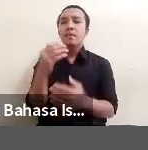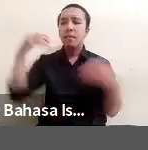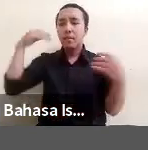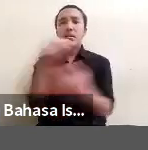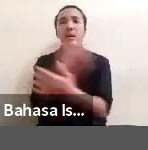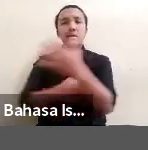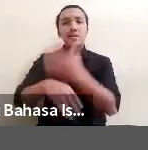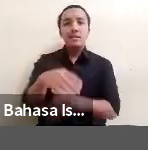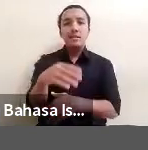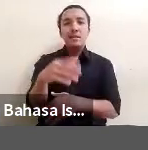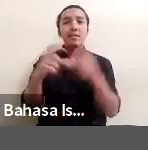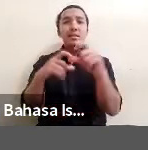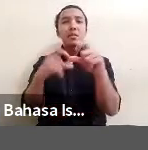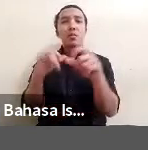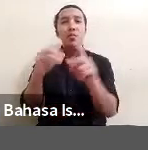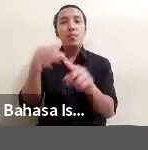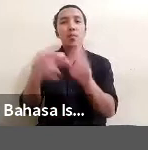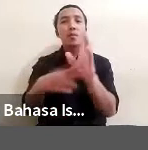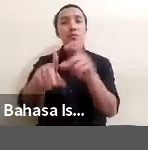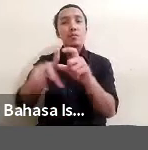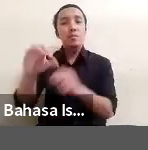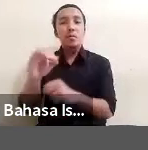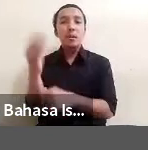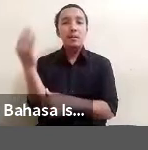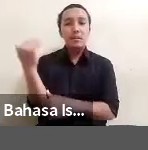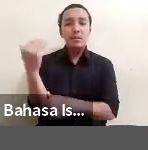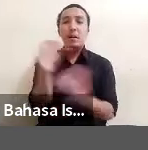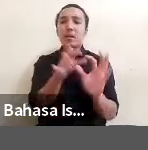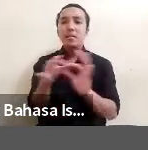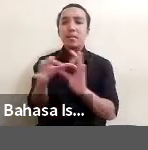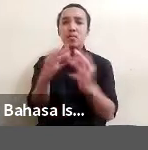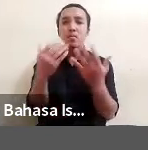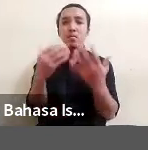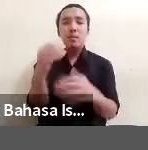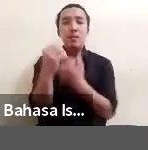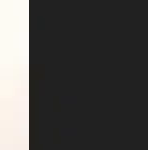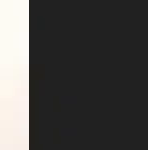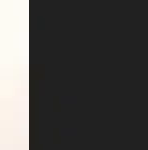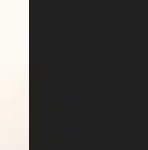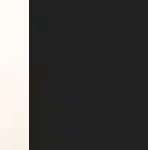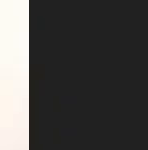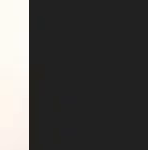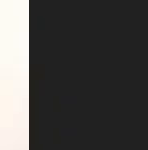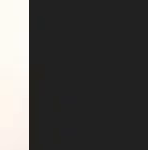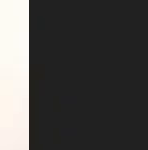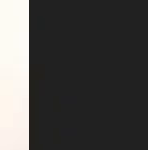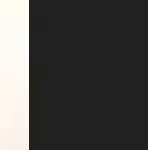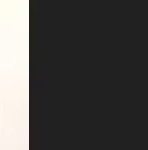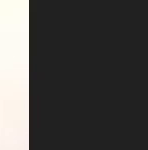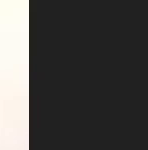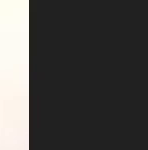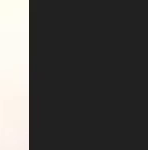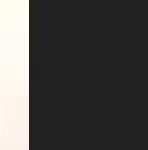adanya sinergi yang tadi sudah kita lakukan, kita bersama-sama dengan kelompok disabilitas desa, kita melakukan